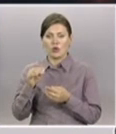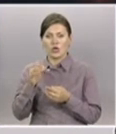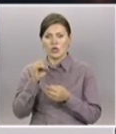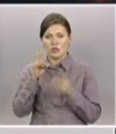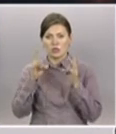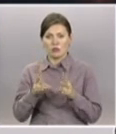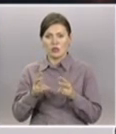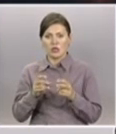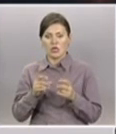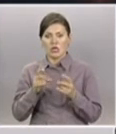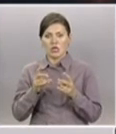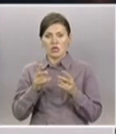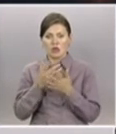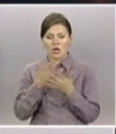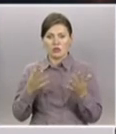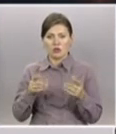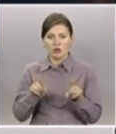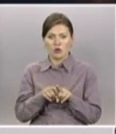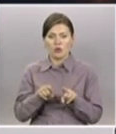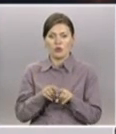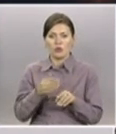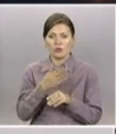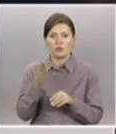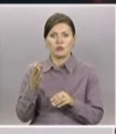экстремистік және террористік деп оны біз